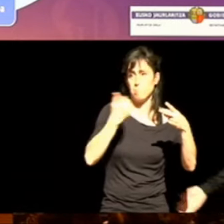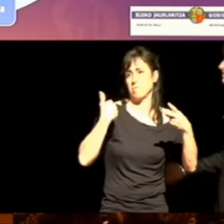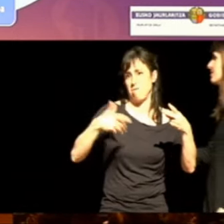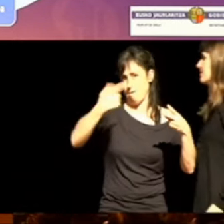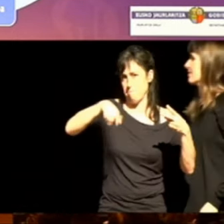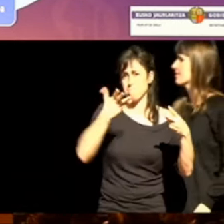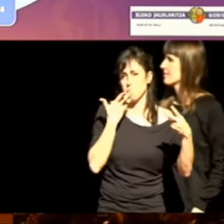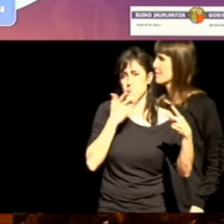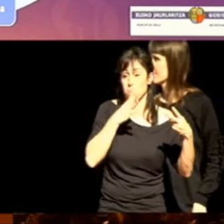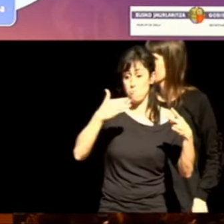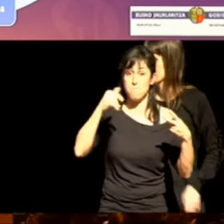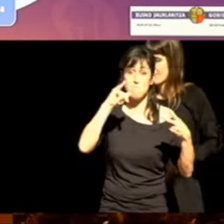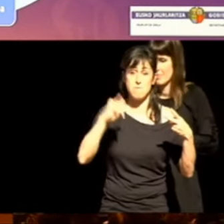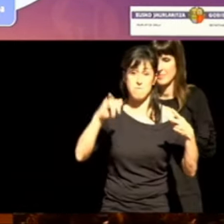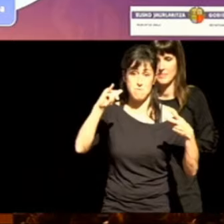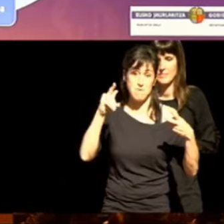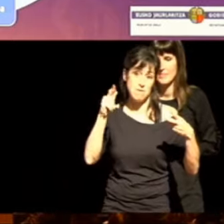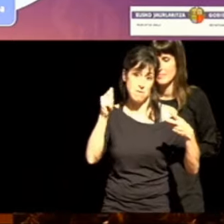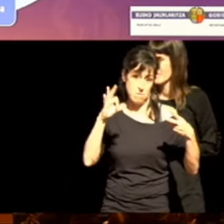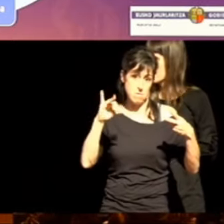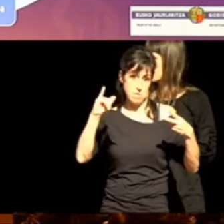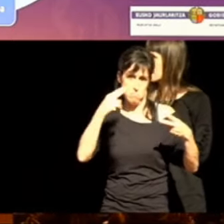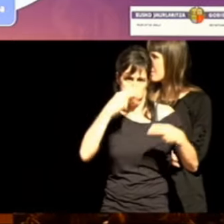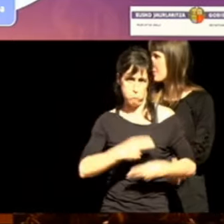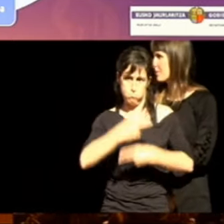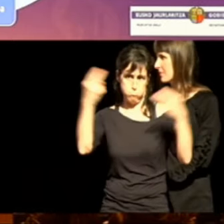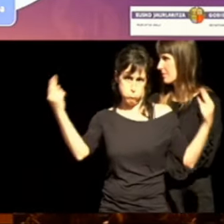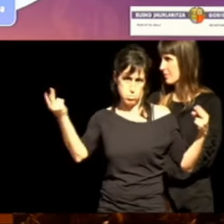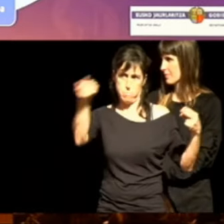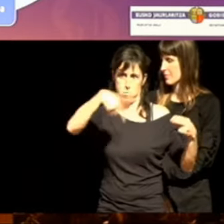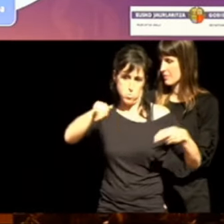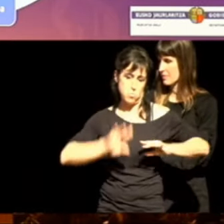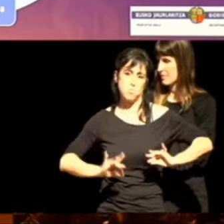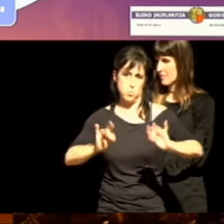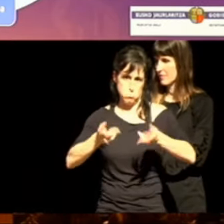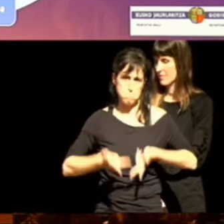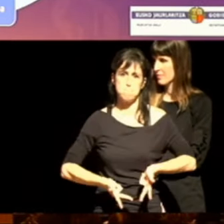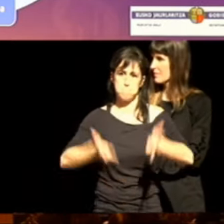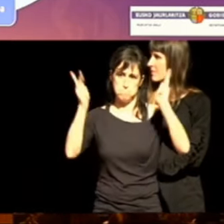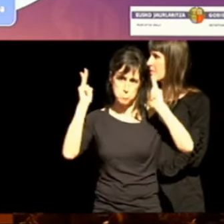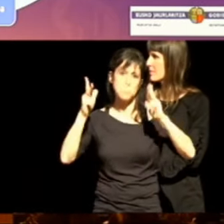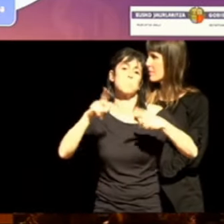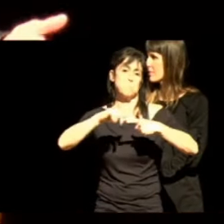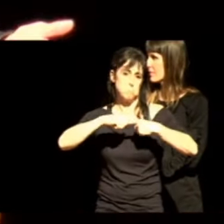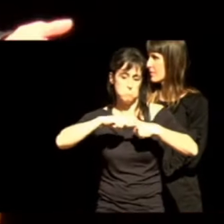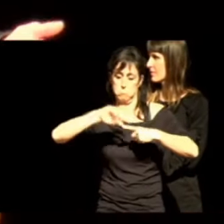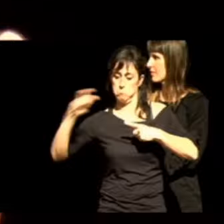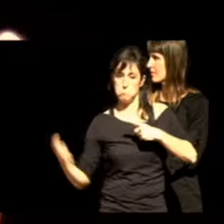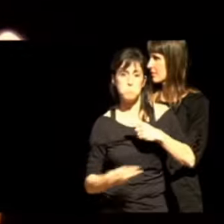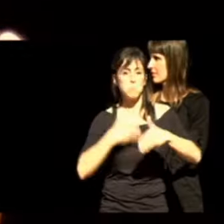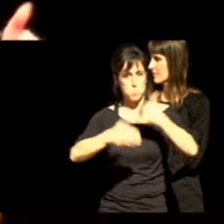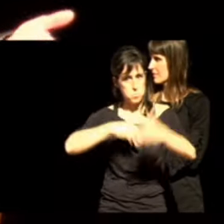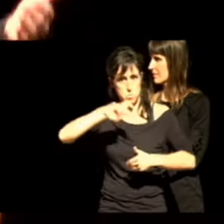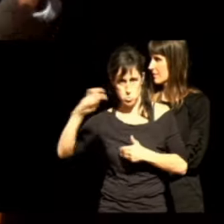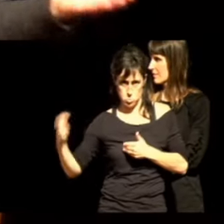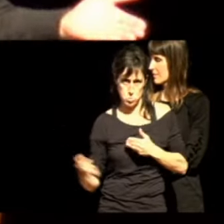bizikasi martxan jarri ditu, eskura jarri ditu, ba, zuek erabilia izateko lantresna batzuk eta prozedura batzuk,